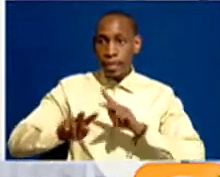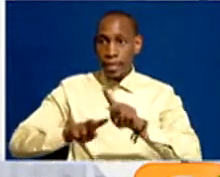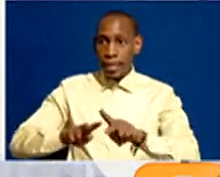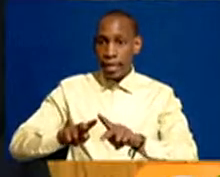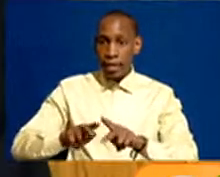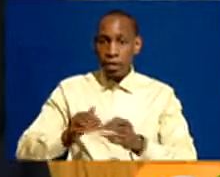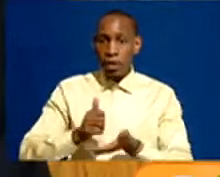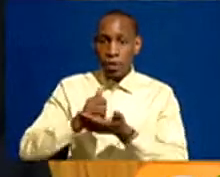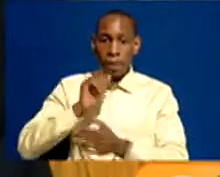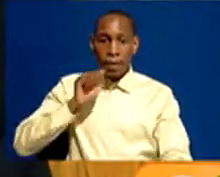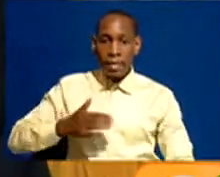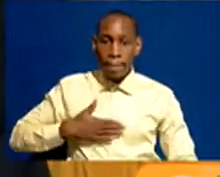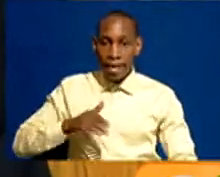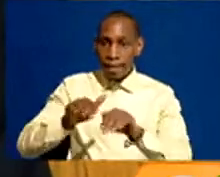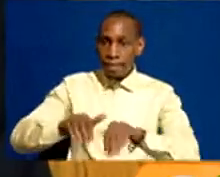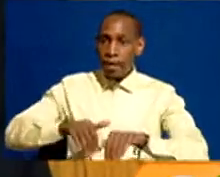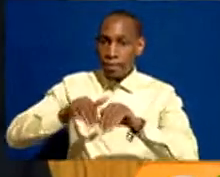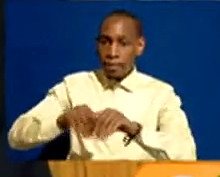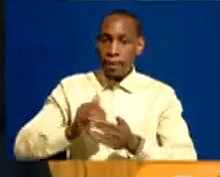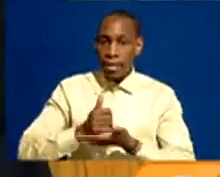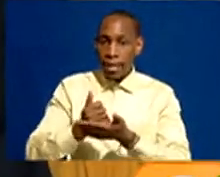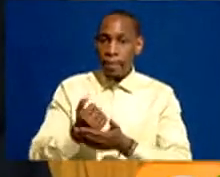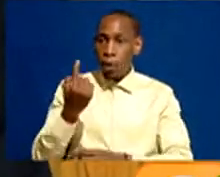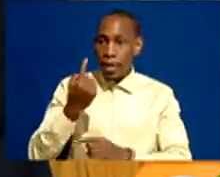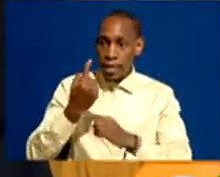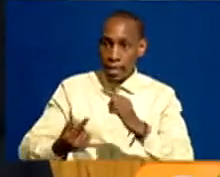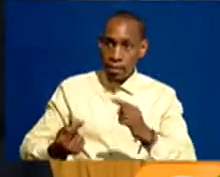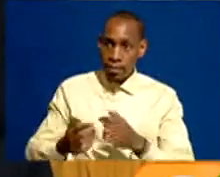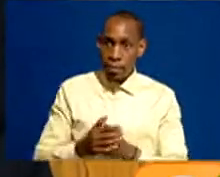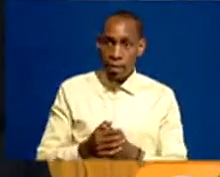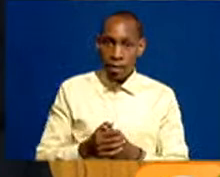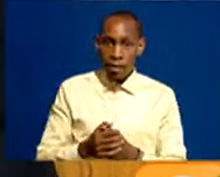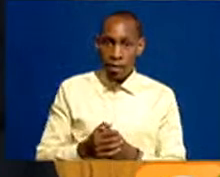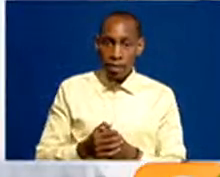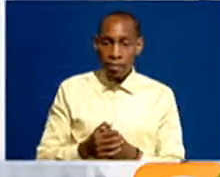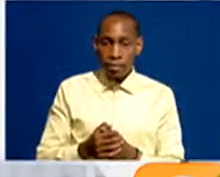kumsaidia kazi za kulima. So ni nimsaidia for 1 year.